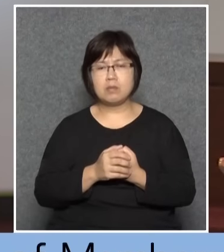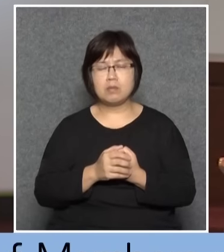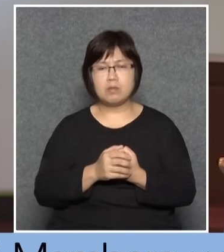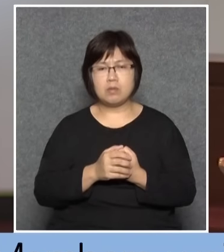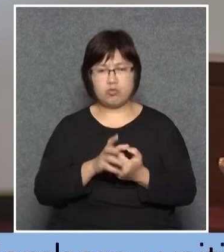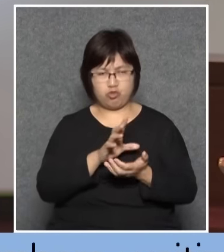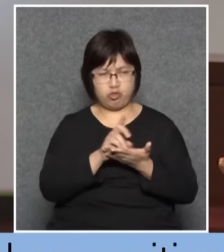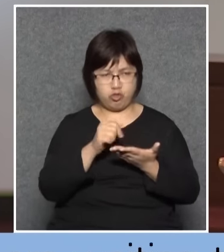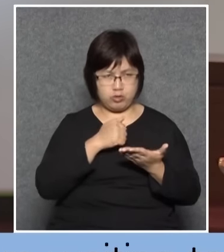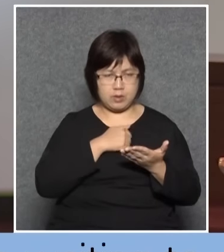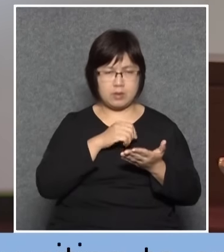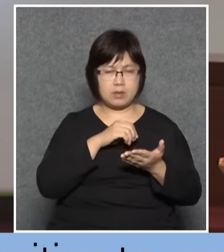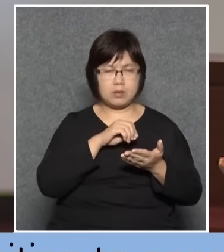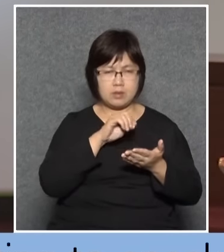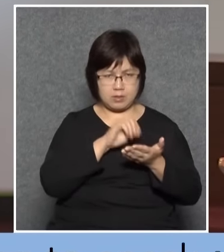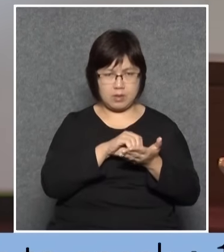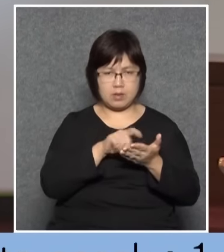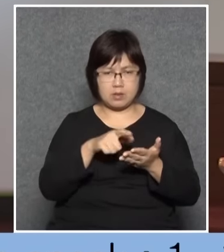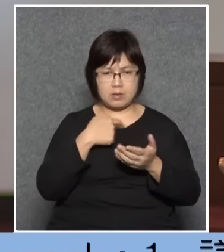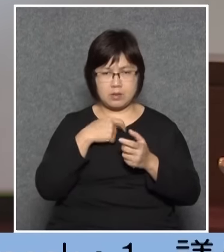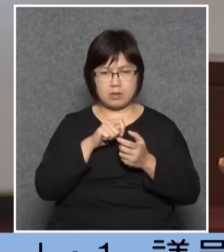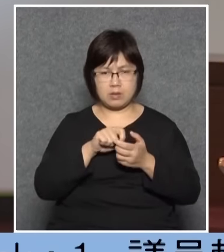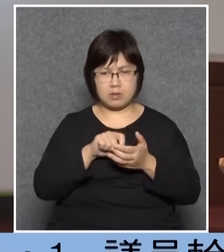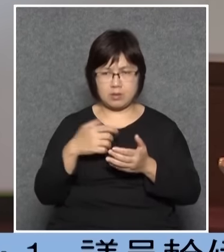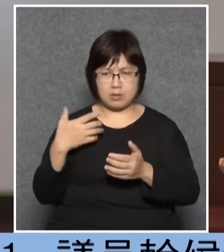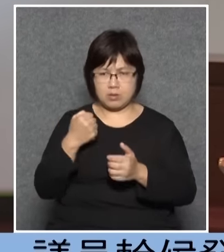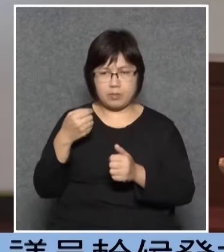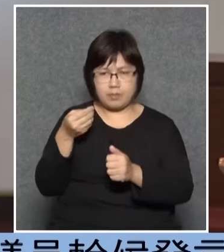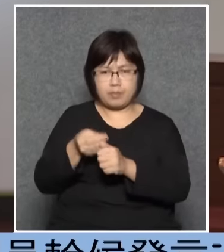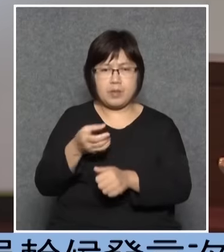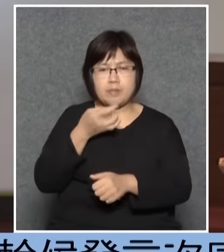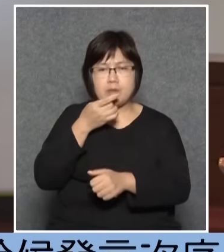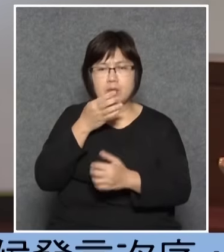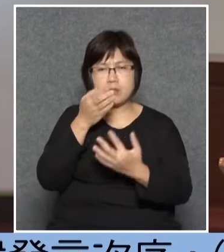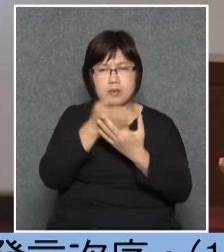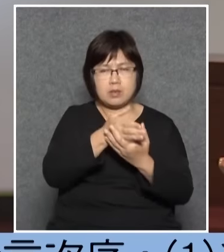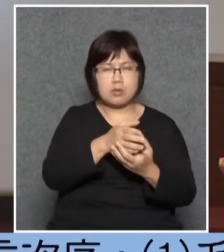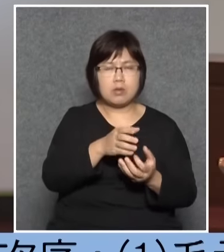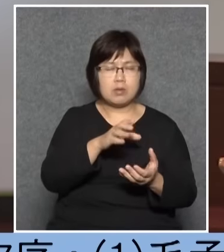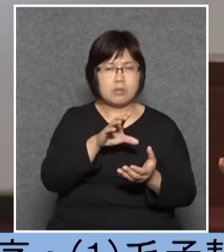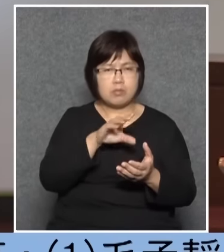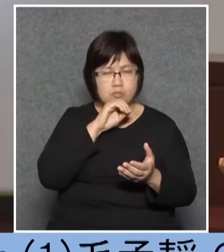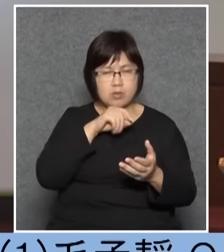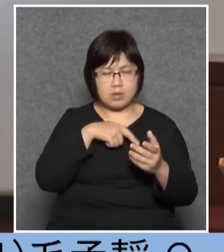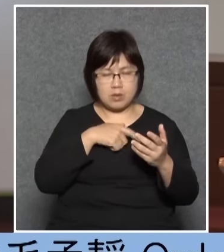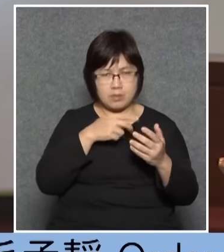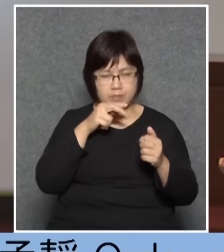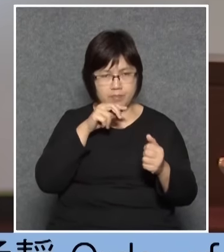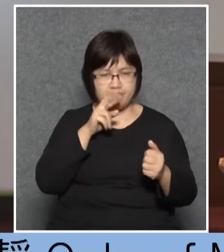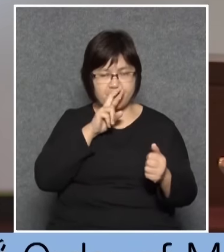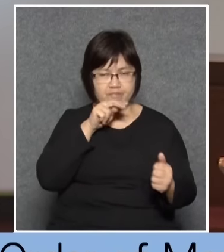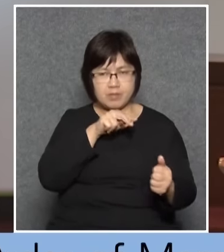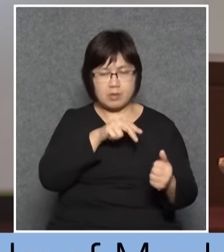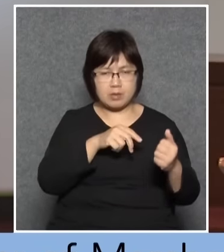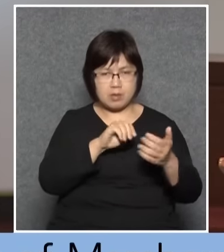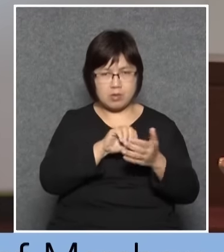專員定名專員他要述明未獲授權的截取或者秘密監察的開始日期。這個部分呢，剛